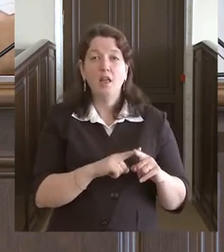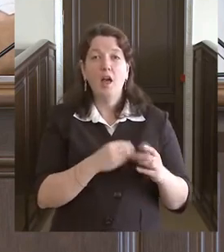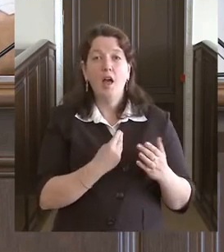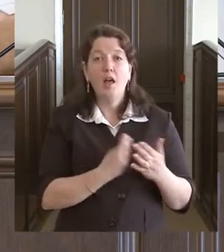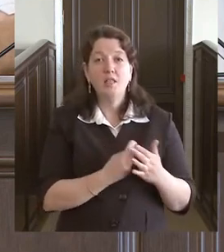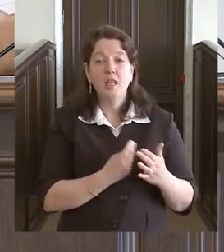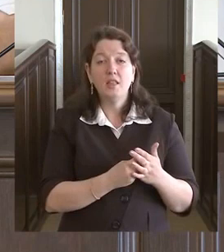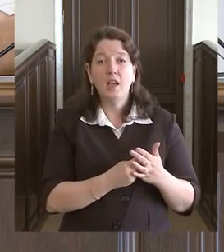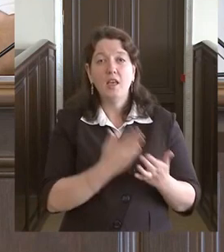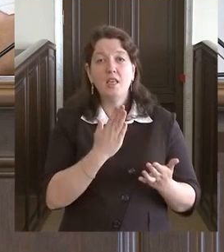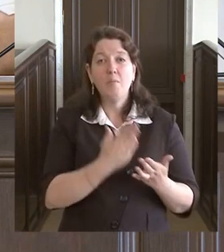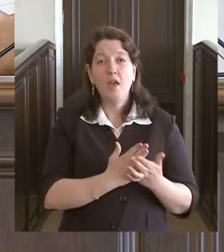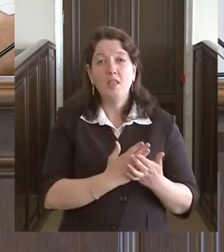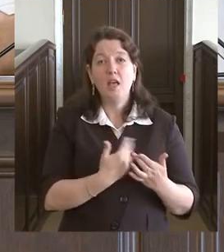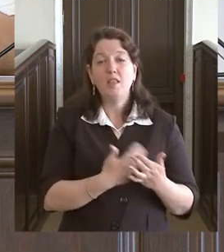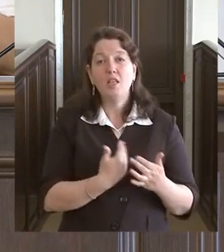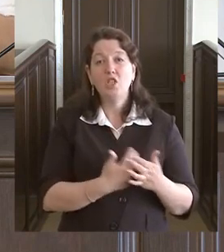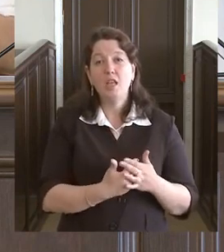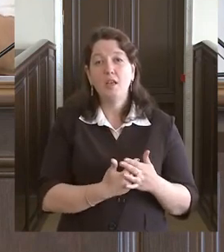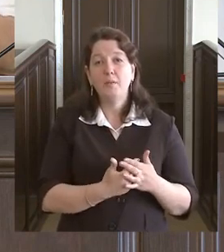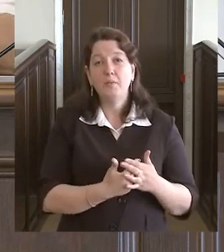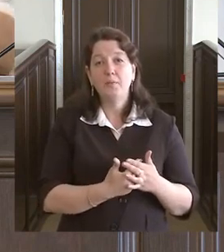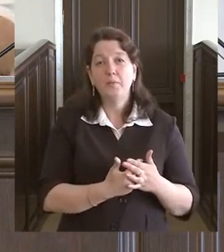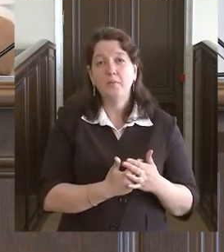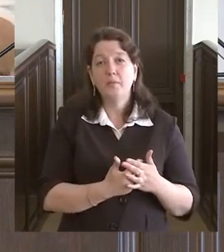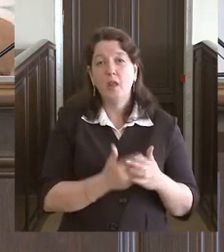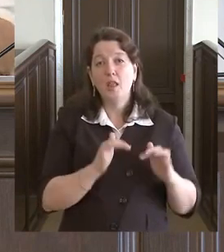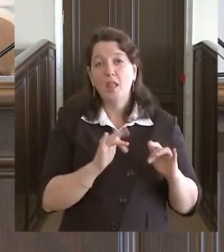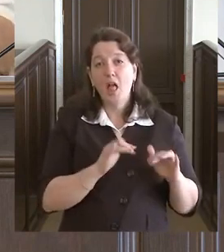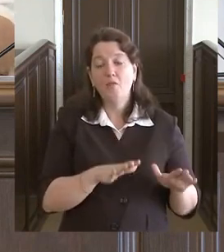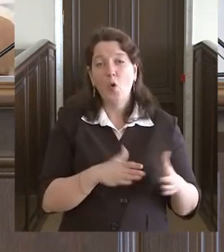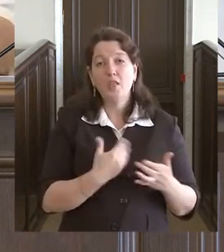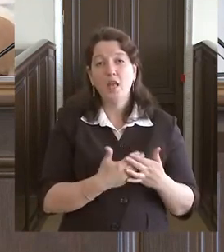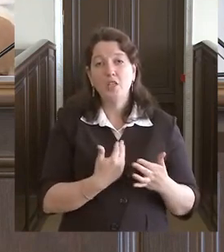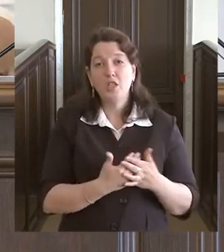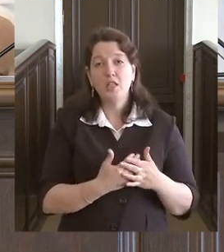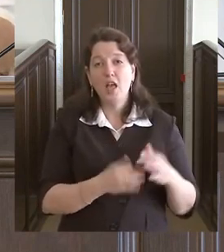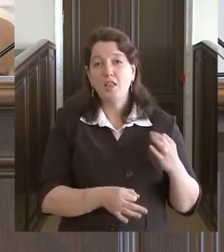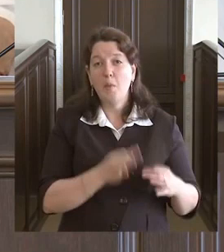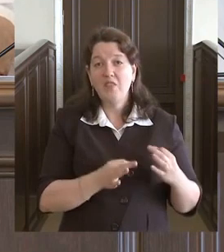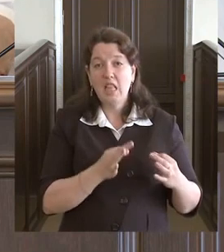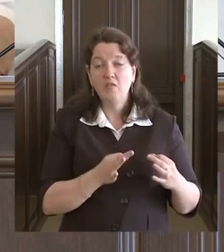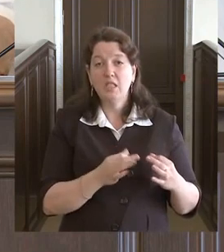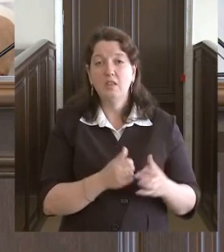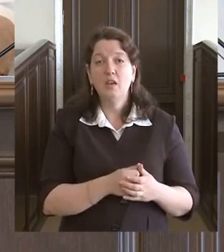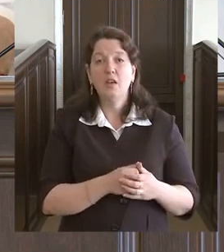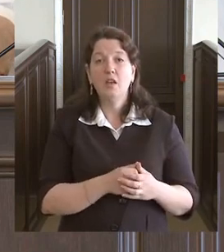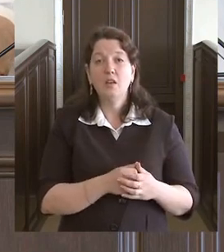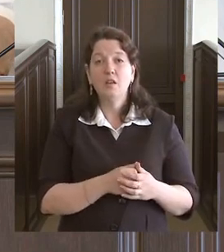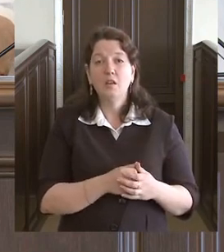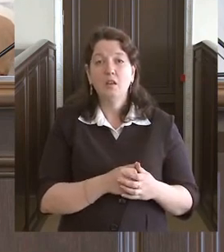может носить характер характер я пускал так деловой характер справедливости